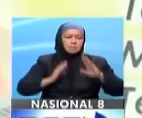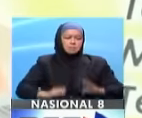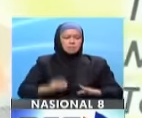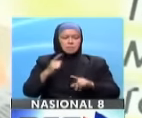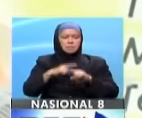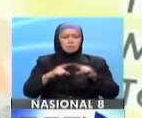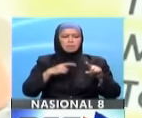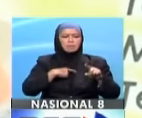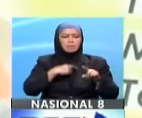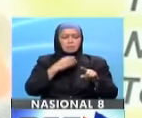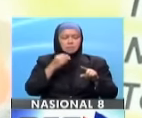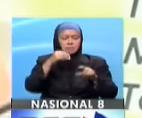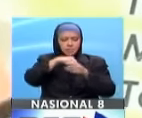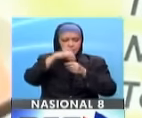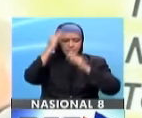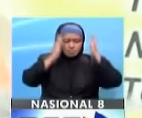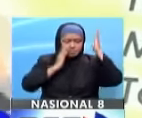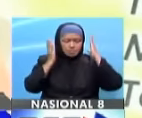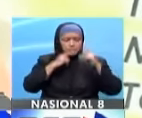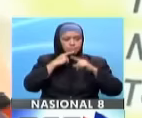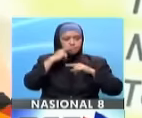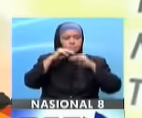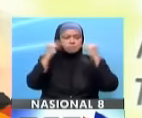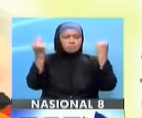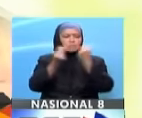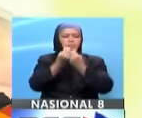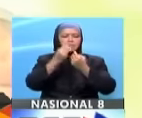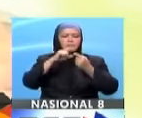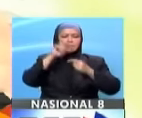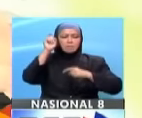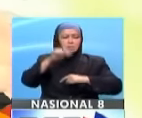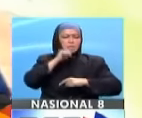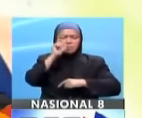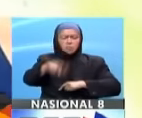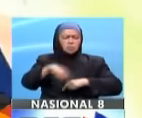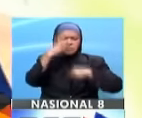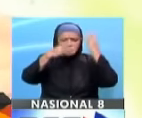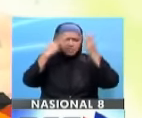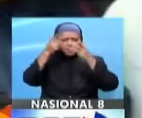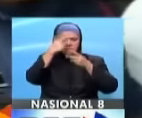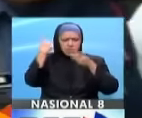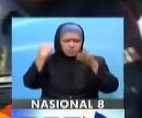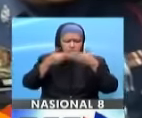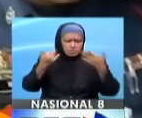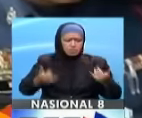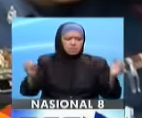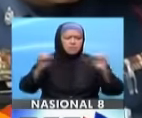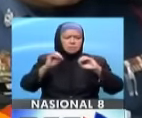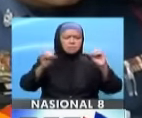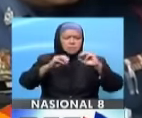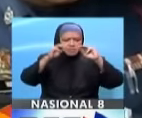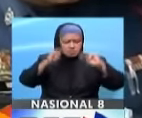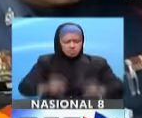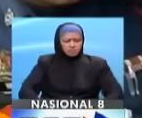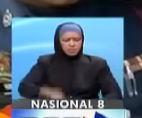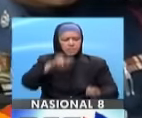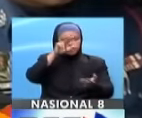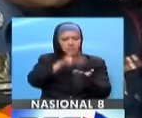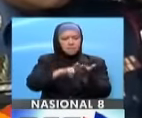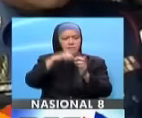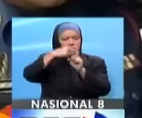Sumbangan itu masyarakat tidak perlu bimbang terutamanya di negeri terlibat kerana sehingga kini tiada manusia disahkan positif dijangkiti virus